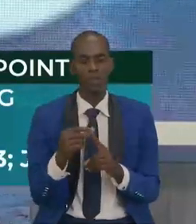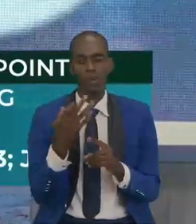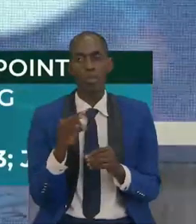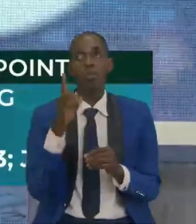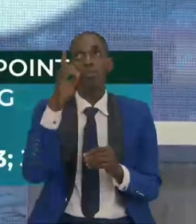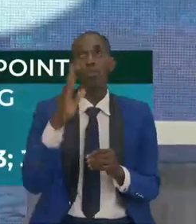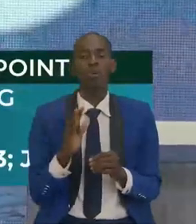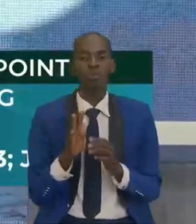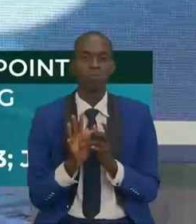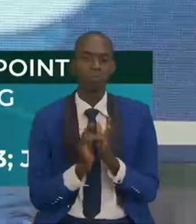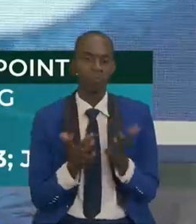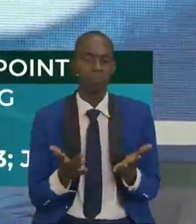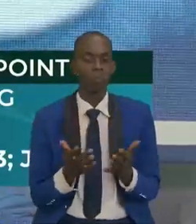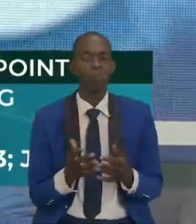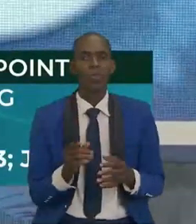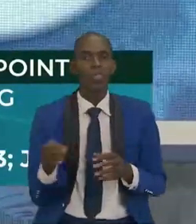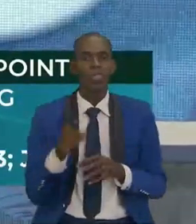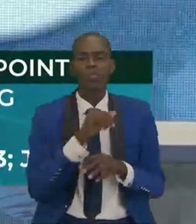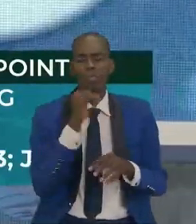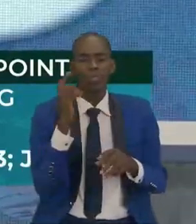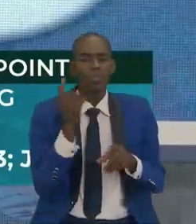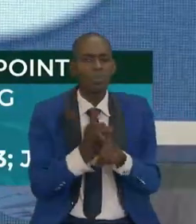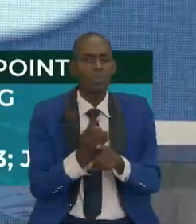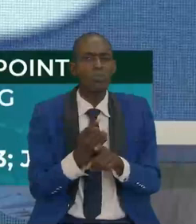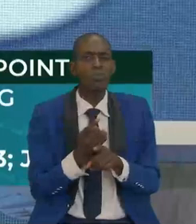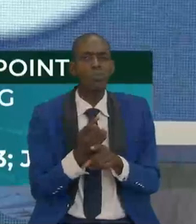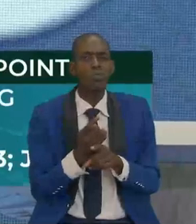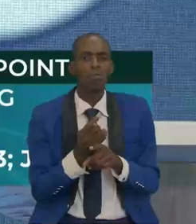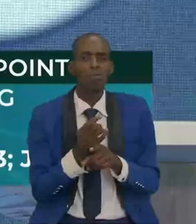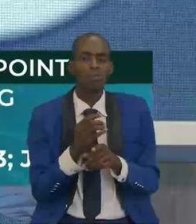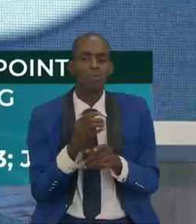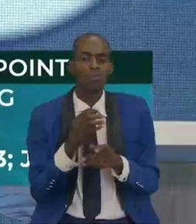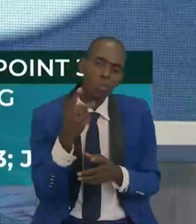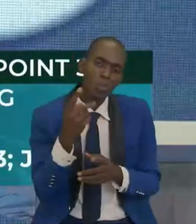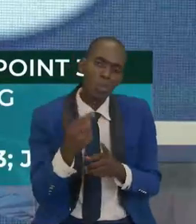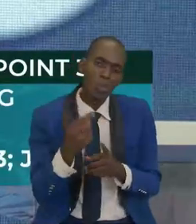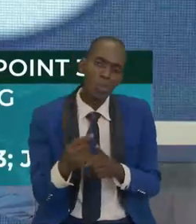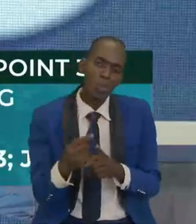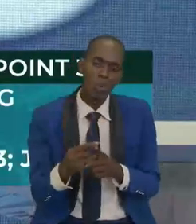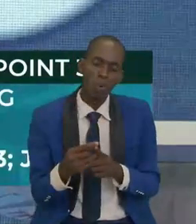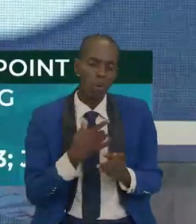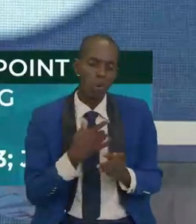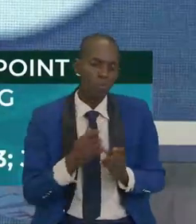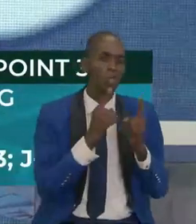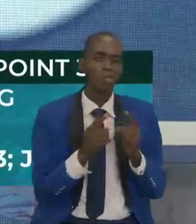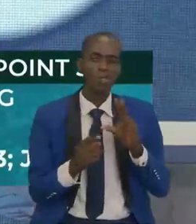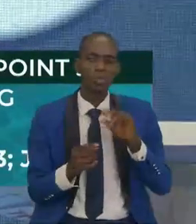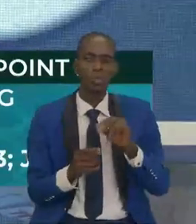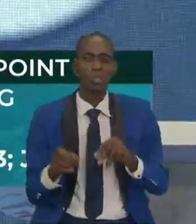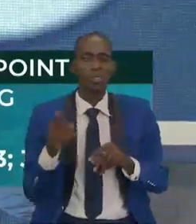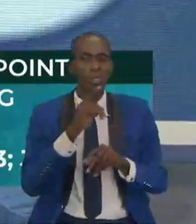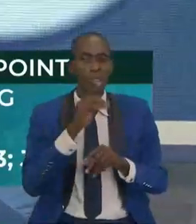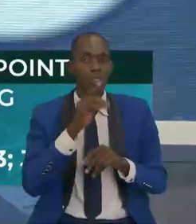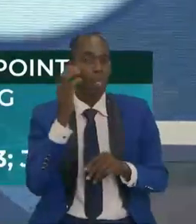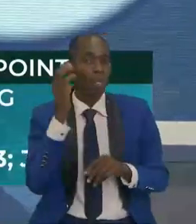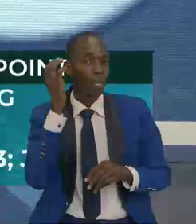comme étant véritablement la parole de Dieu. Ils n'ont pas simplement entendu la parole et ont couru